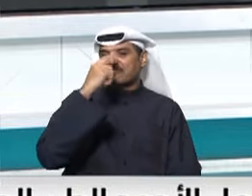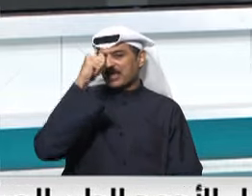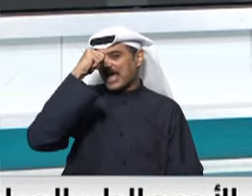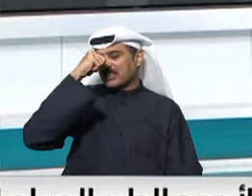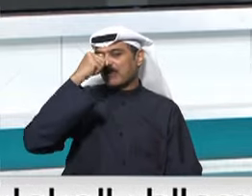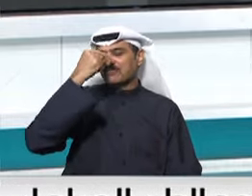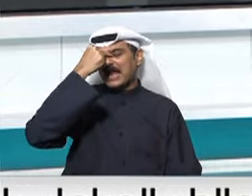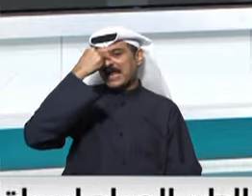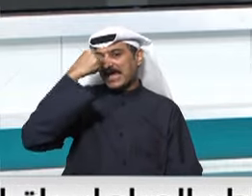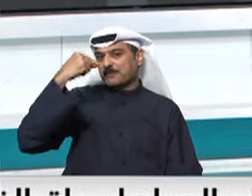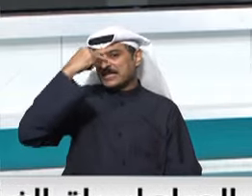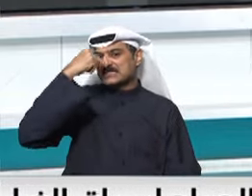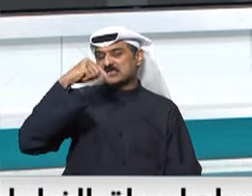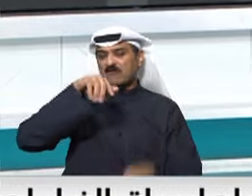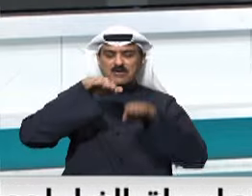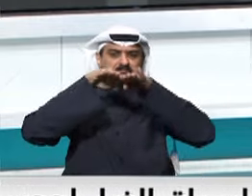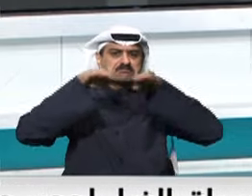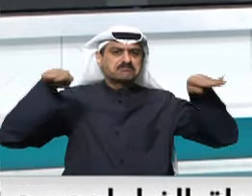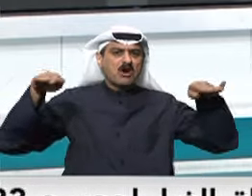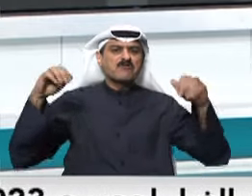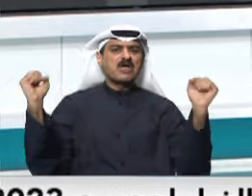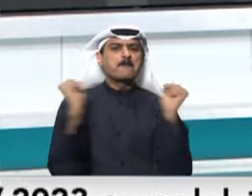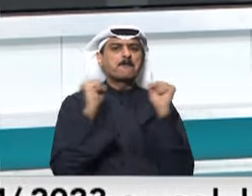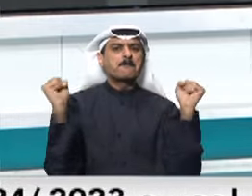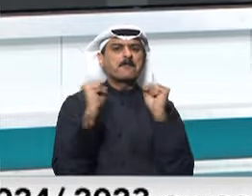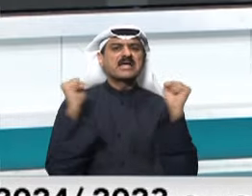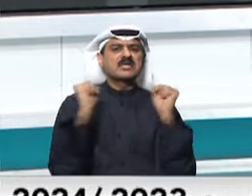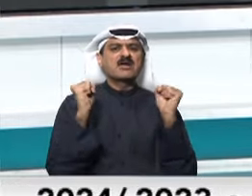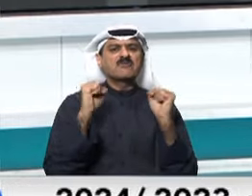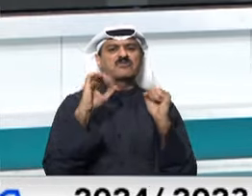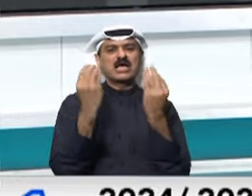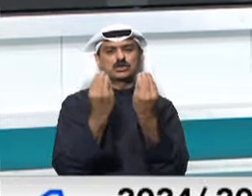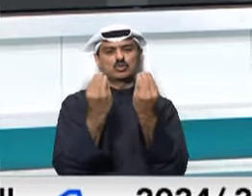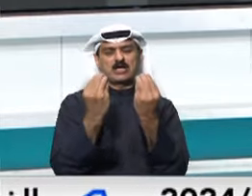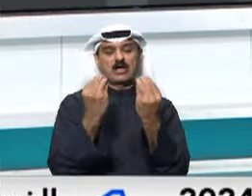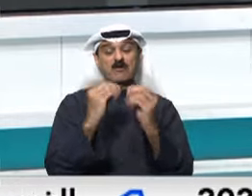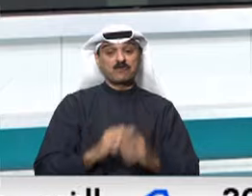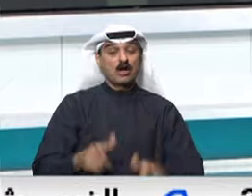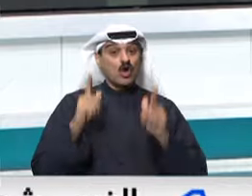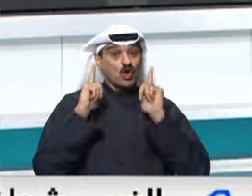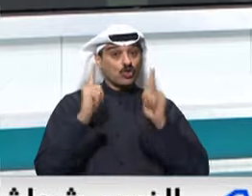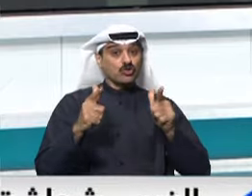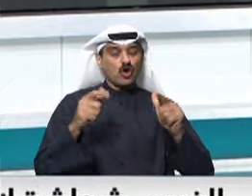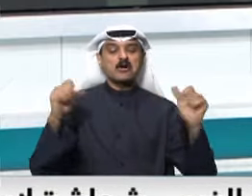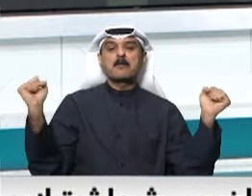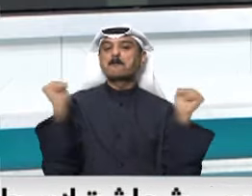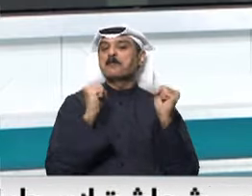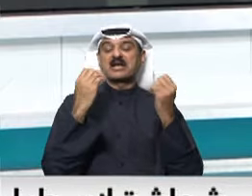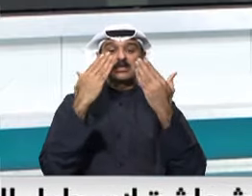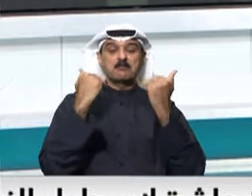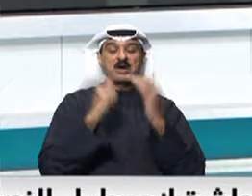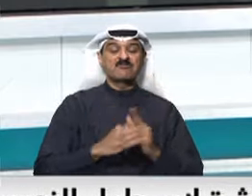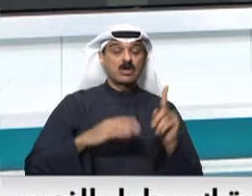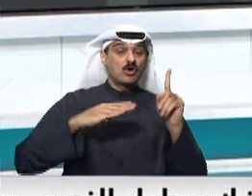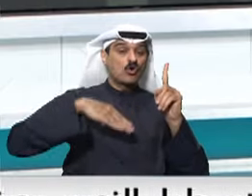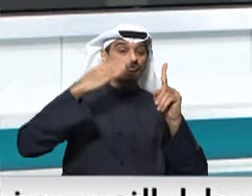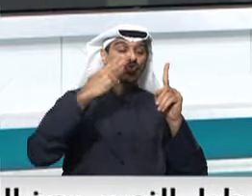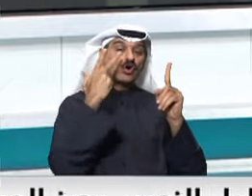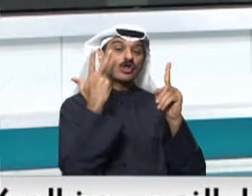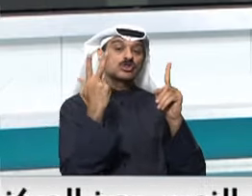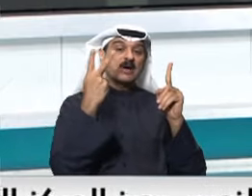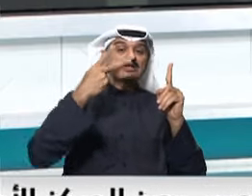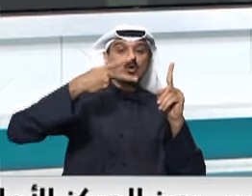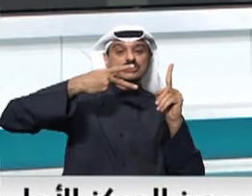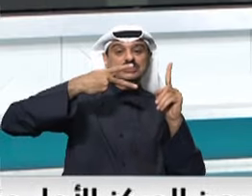اكبر في الحراره وراح نحس ايضا درجه الحراره تميل للدفء خلال فتره الظهيره والاحساس يكون اعلى من 28 درجه مئويه